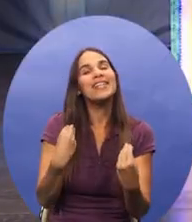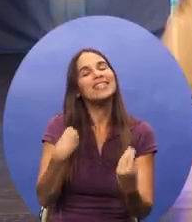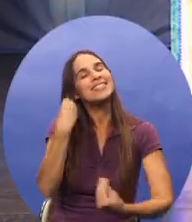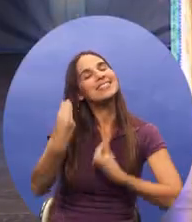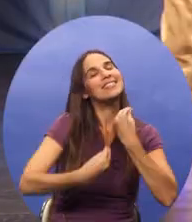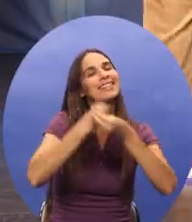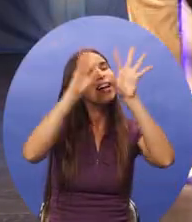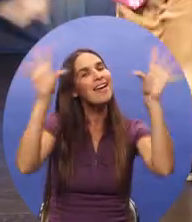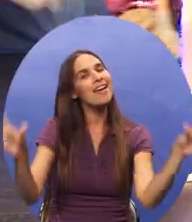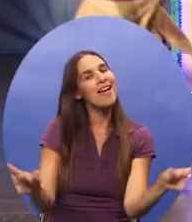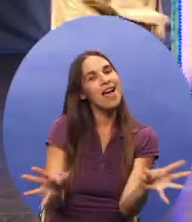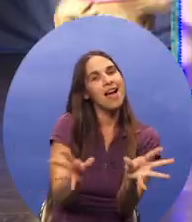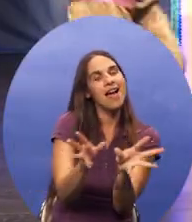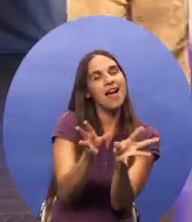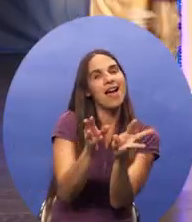של